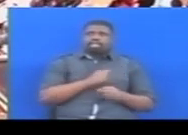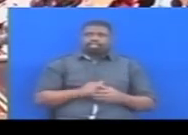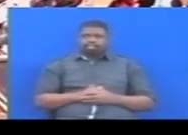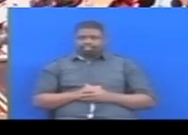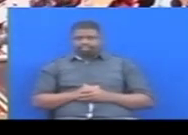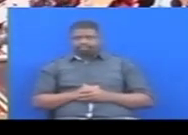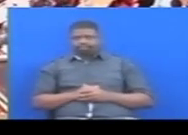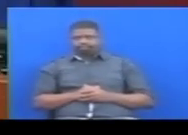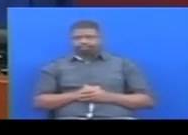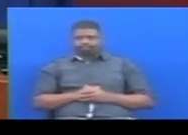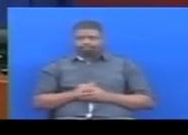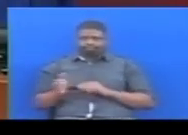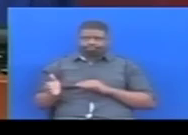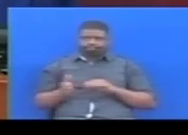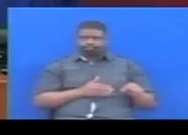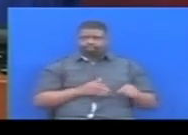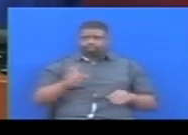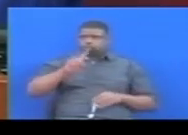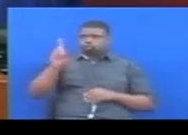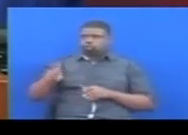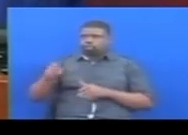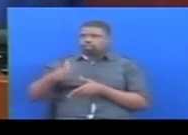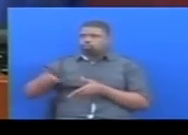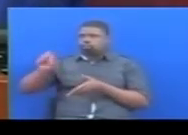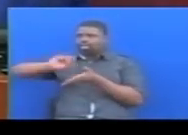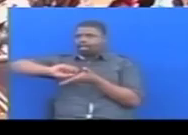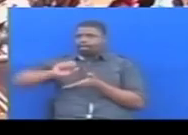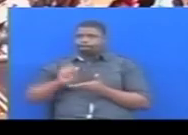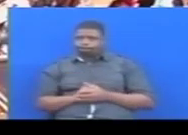Mheshimiwa Angelina Malembeka, swali la nyongeza.